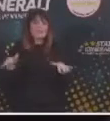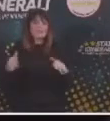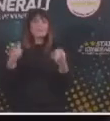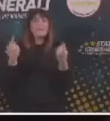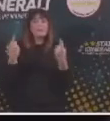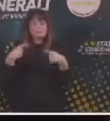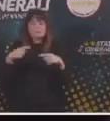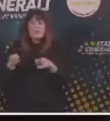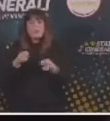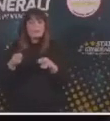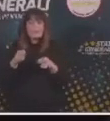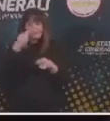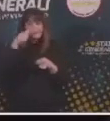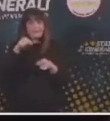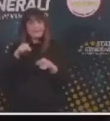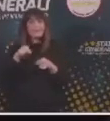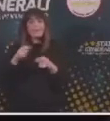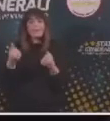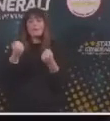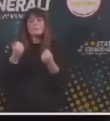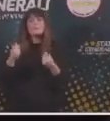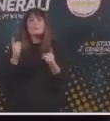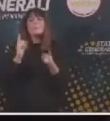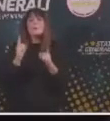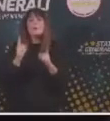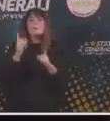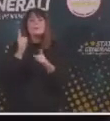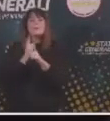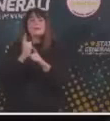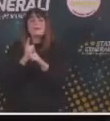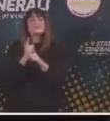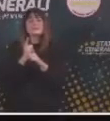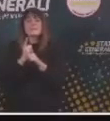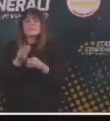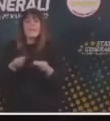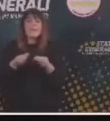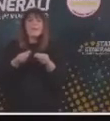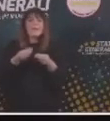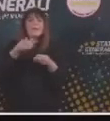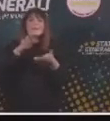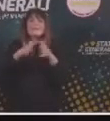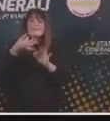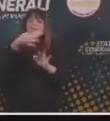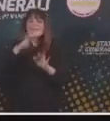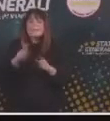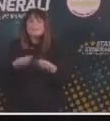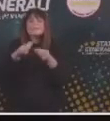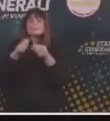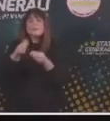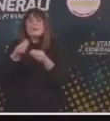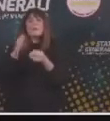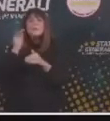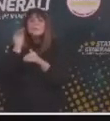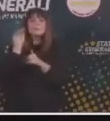misurarsi con la propria capacità di dare una prospettiva al paese e questo vale a maggior ragione adesso che